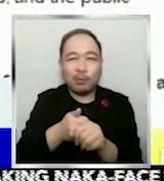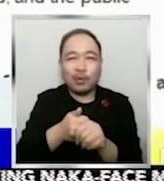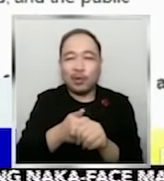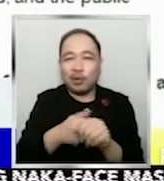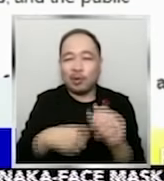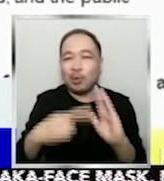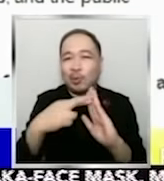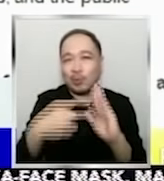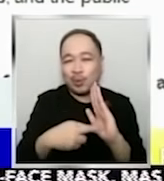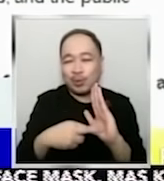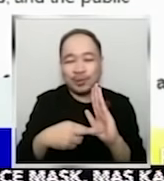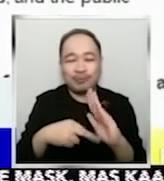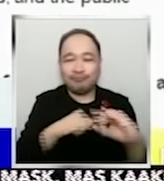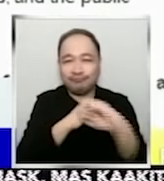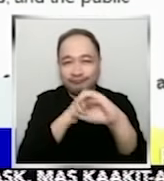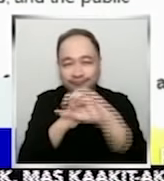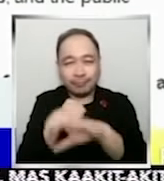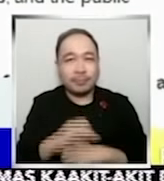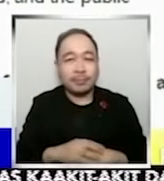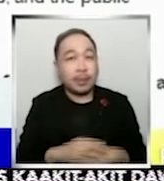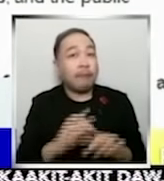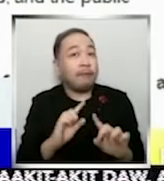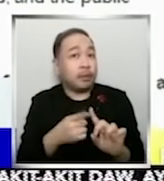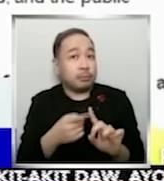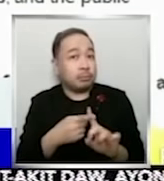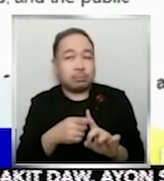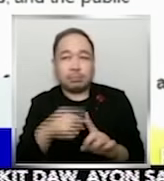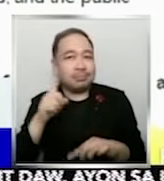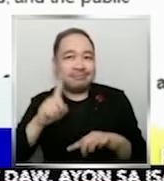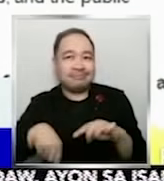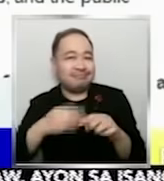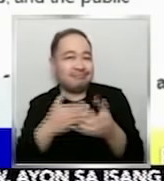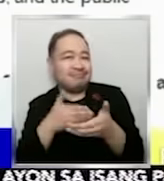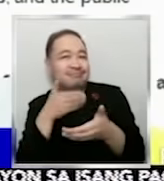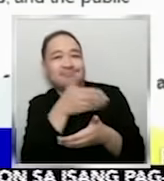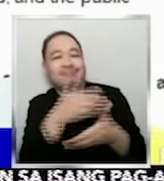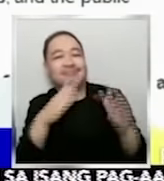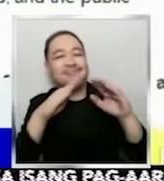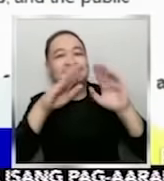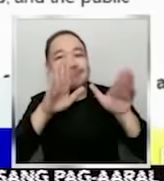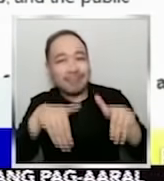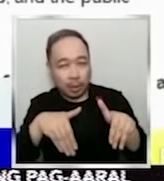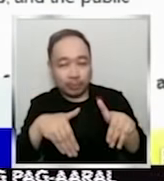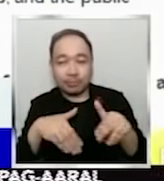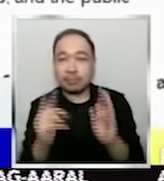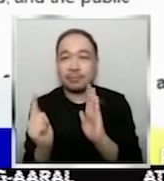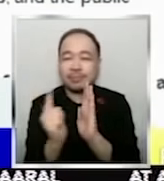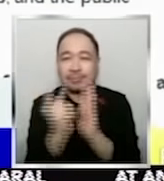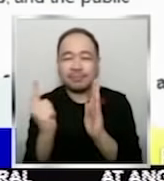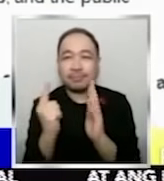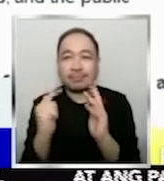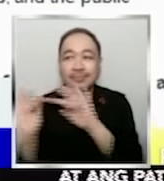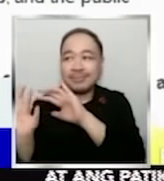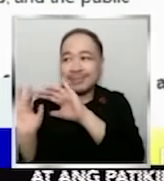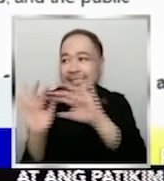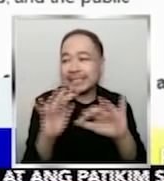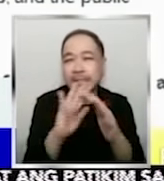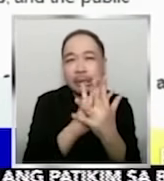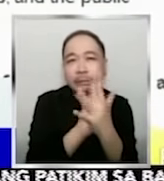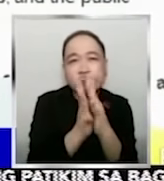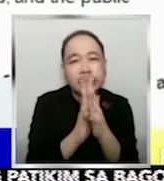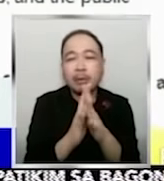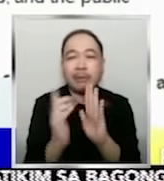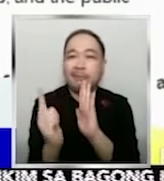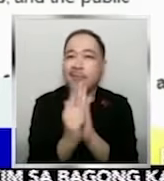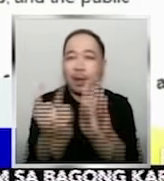bahay ng mga botante. Hindi po pwede ang crowding. Hindi rin papayagan ang handshake, ang